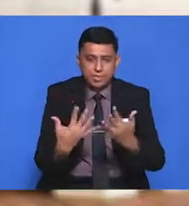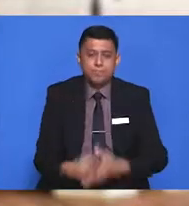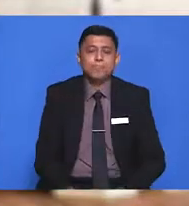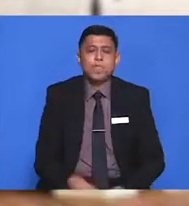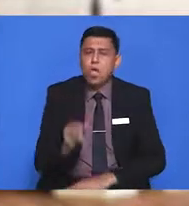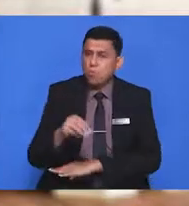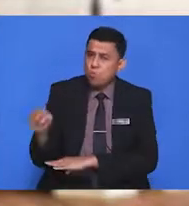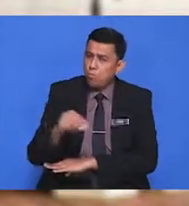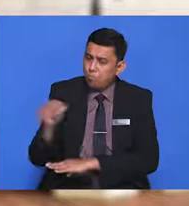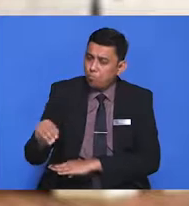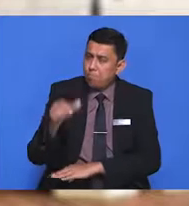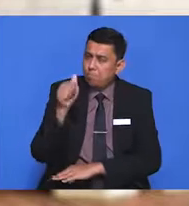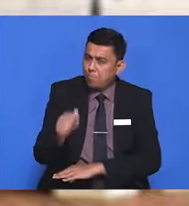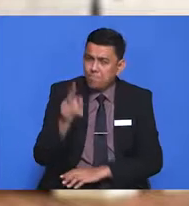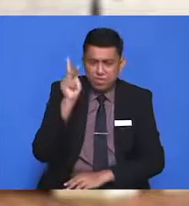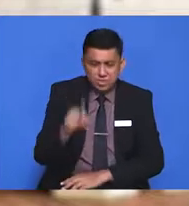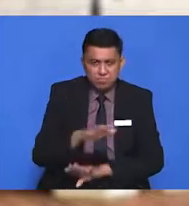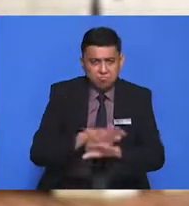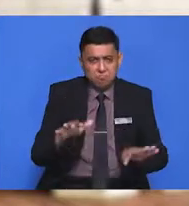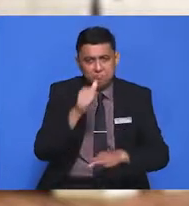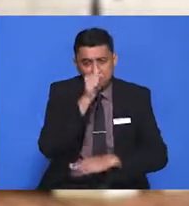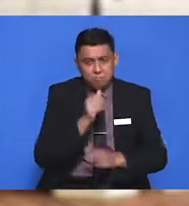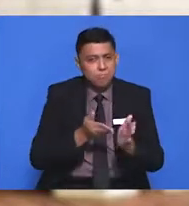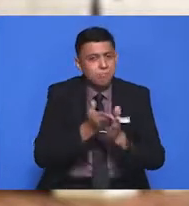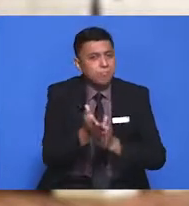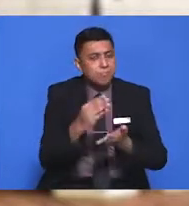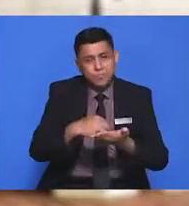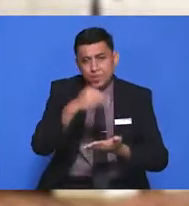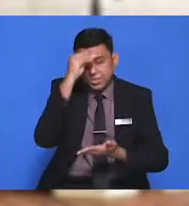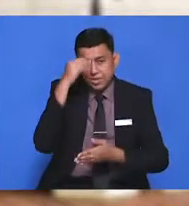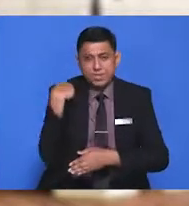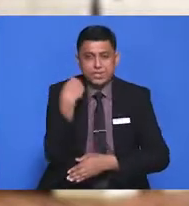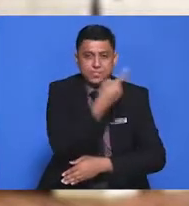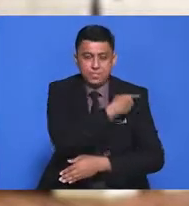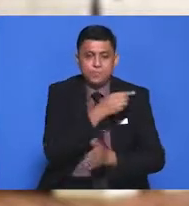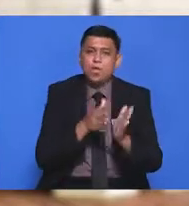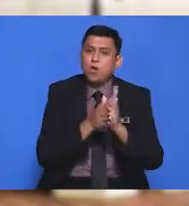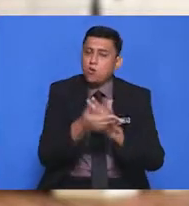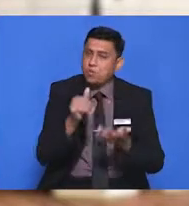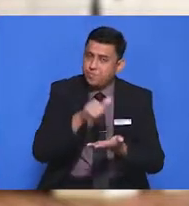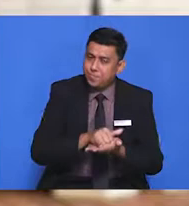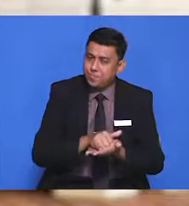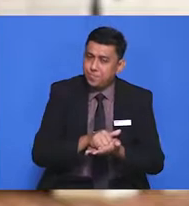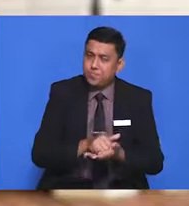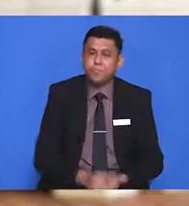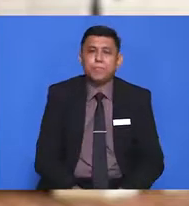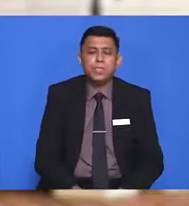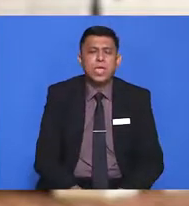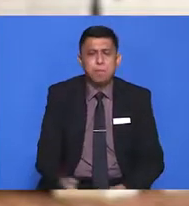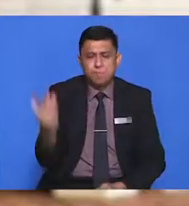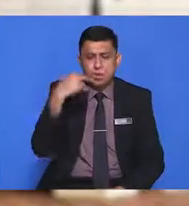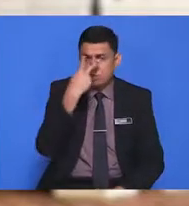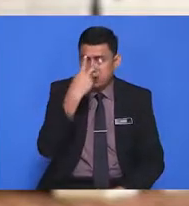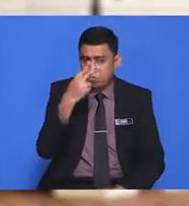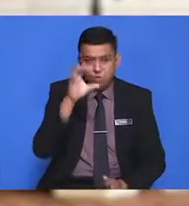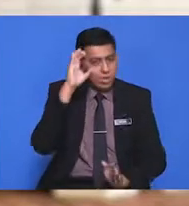Murid-murid, anda pasti tidak sabar untuk meneruskan pembelajaran kita. Oleh itu, tanpa membuang masa, mari kita lihat